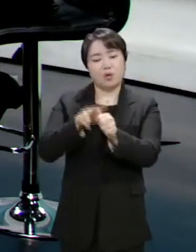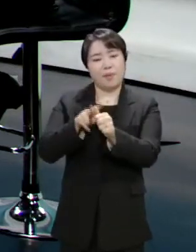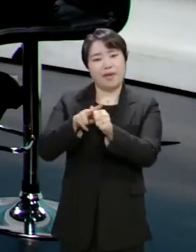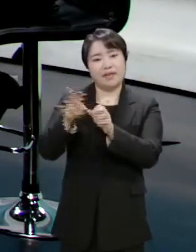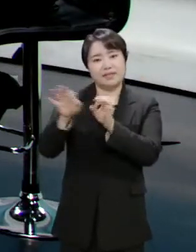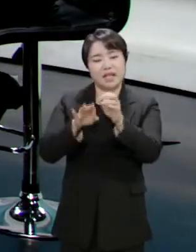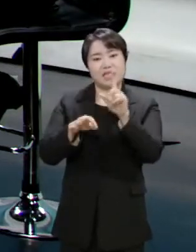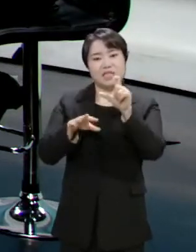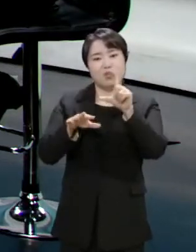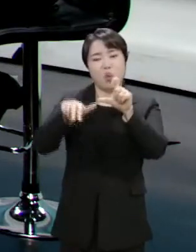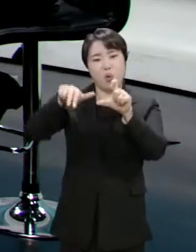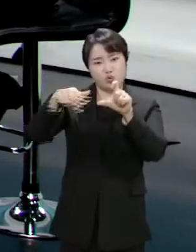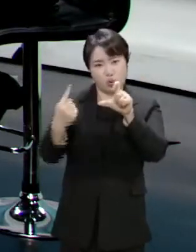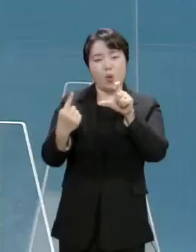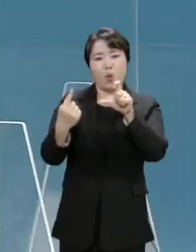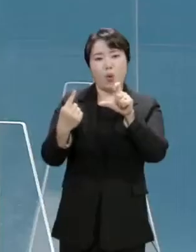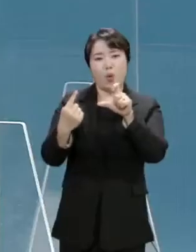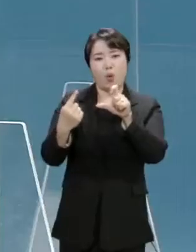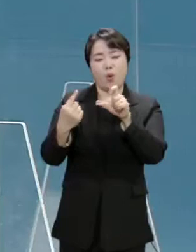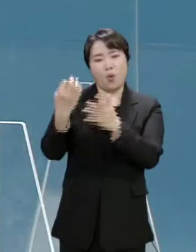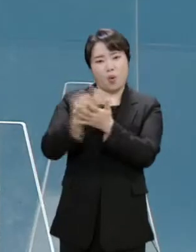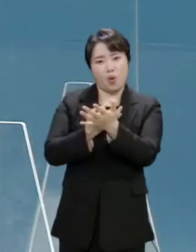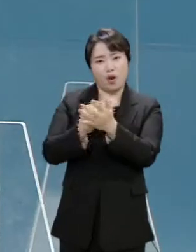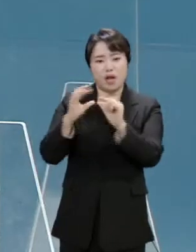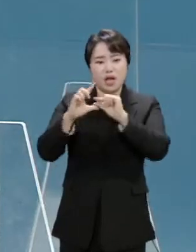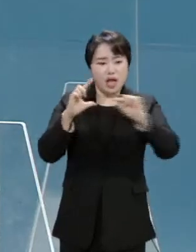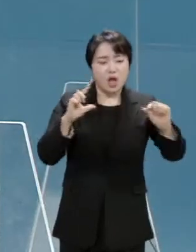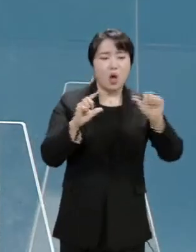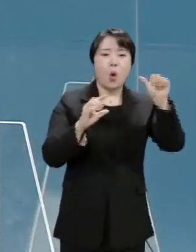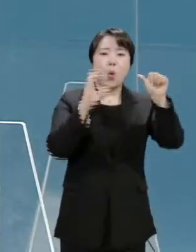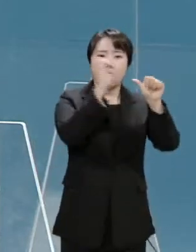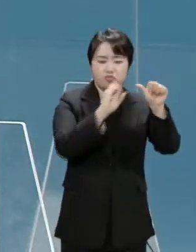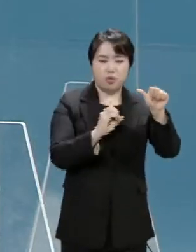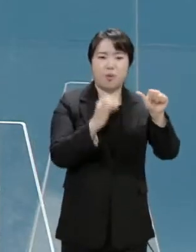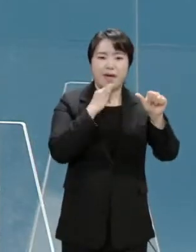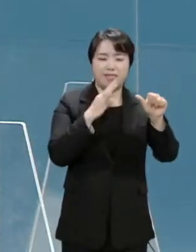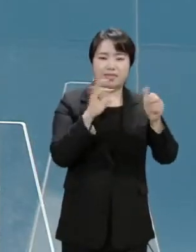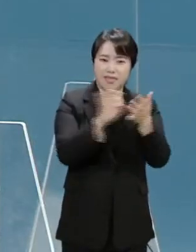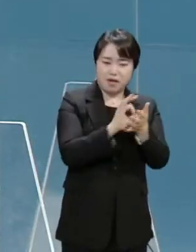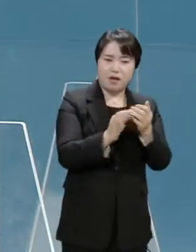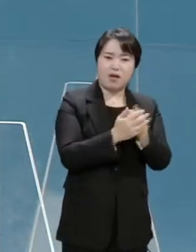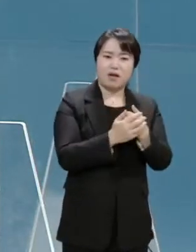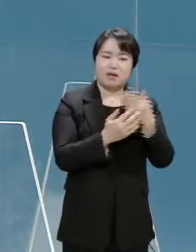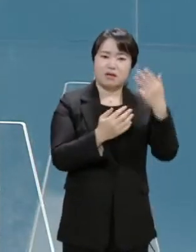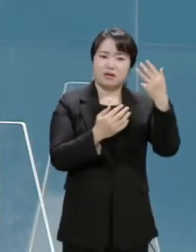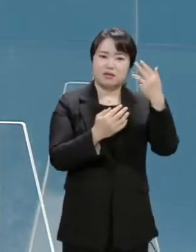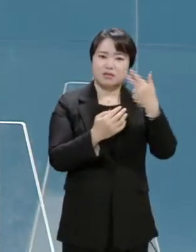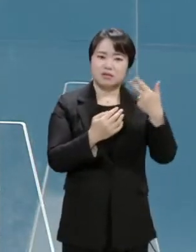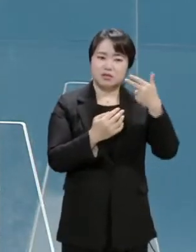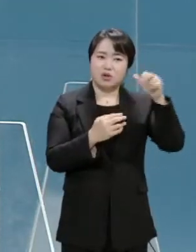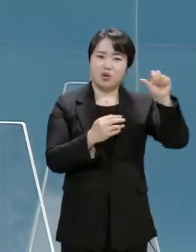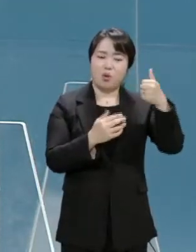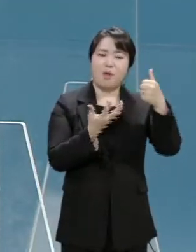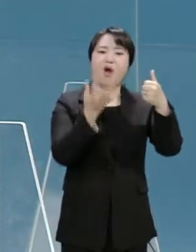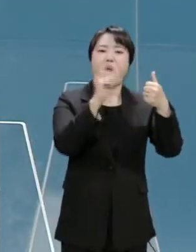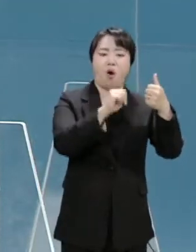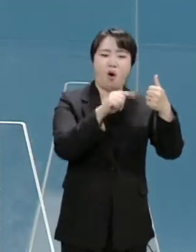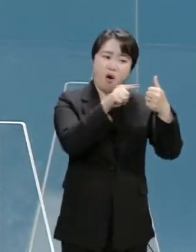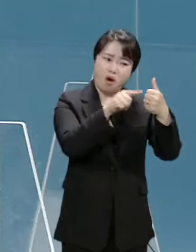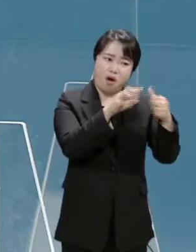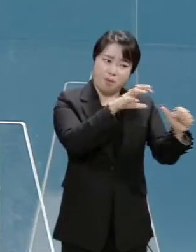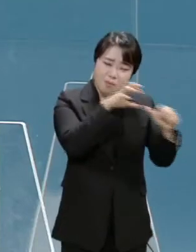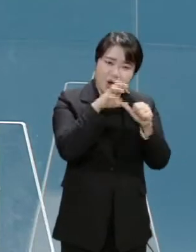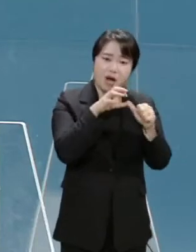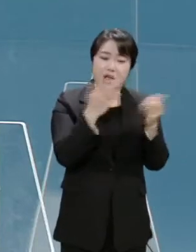15조 정도 되거든요. 5%만 여기서 생산이 되어도 7,500억입니다. 서민들 일자리로 7,500억이면 몇 개나 될까요?